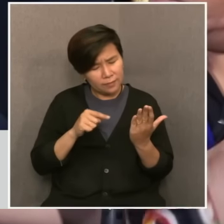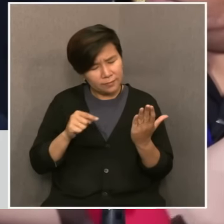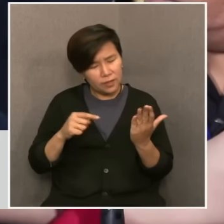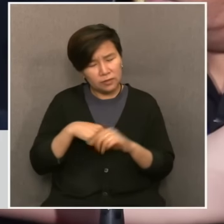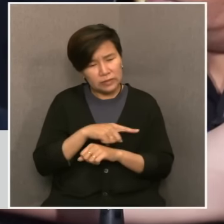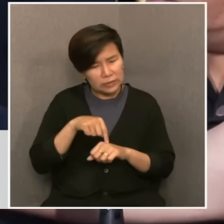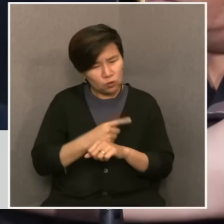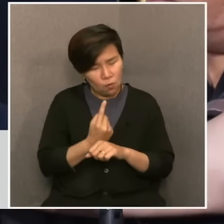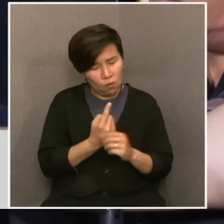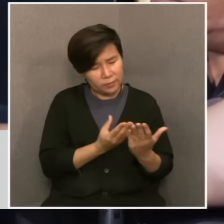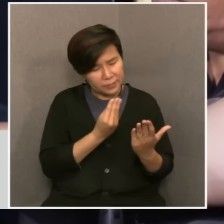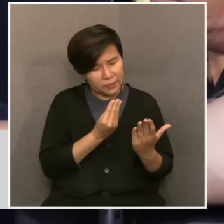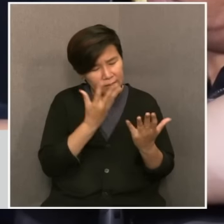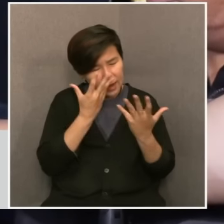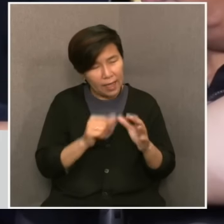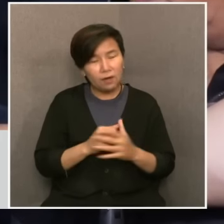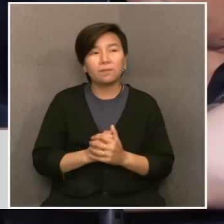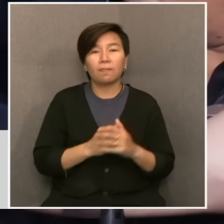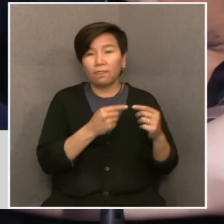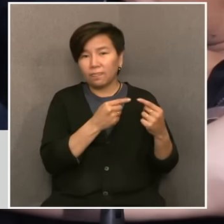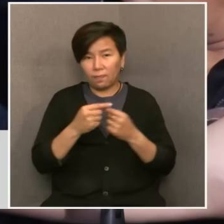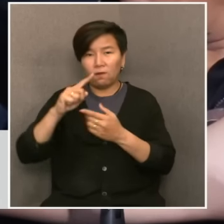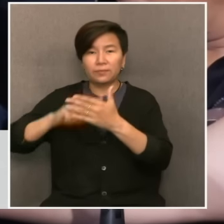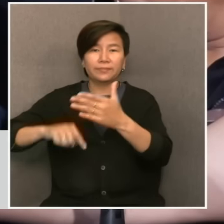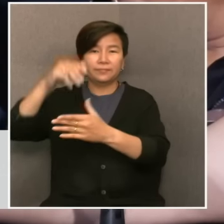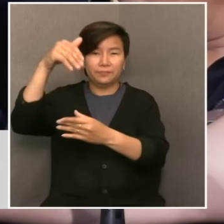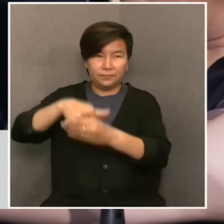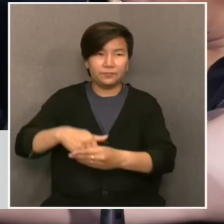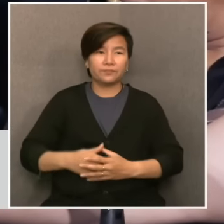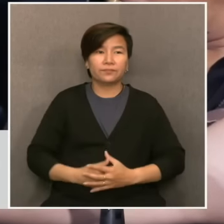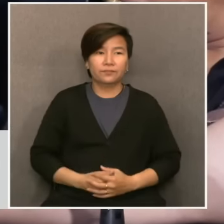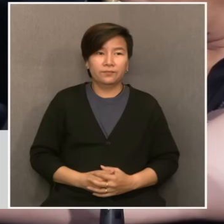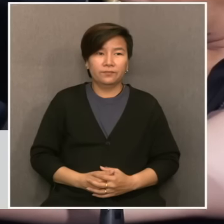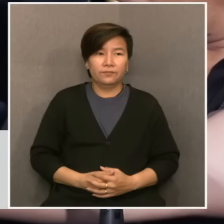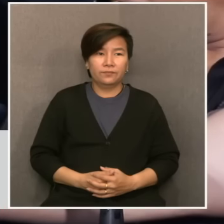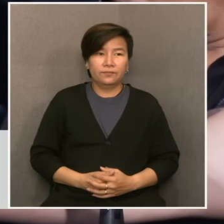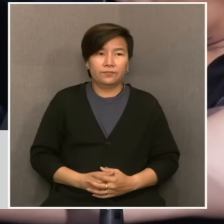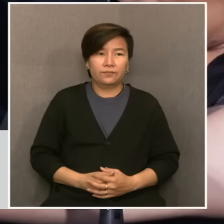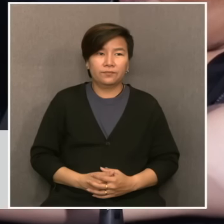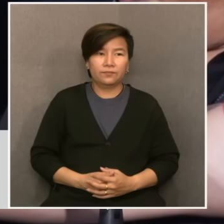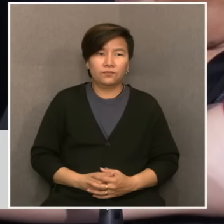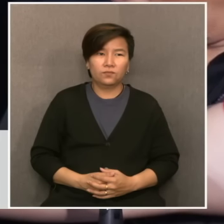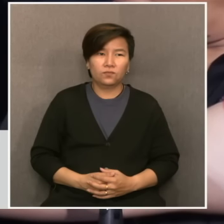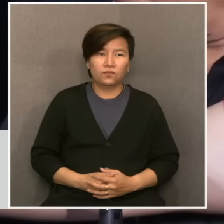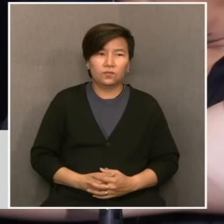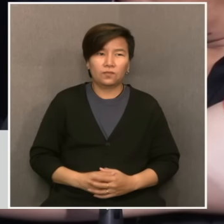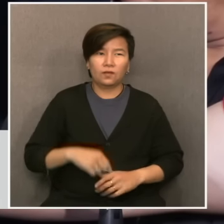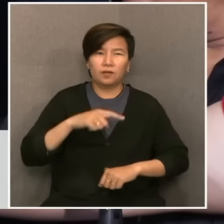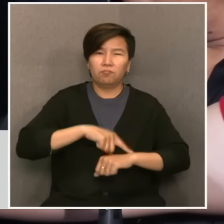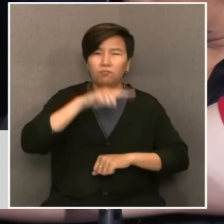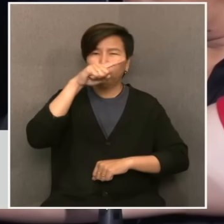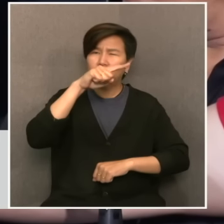งภาคบ่ายเข้าใจว่าตั้งใจว่านะครับจะจัดเริ่มประมาณบ่าย2